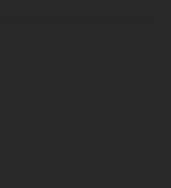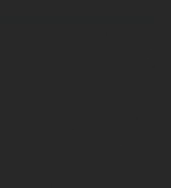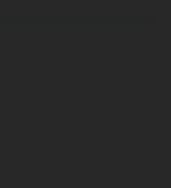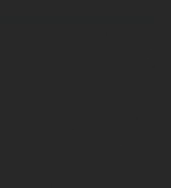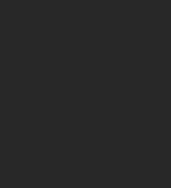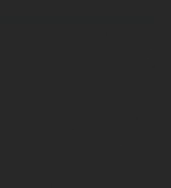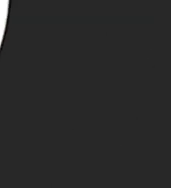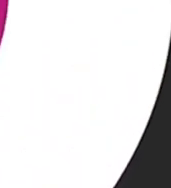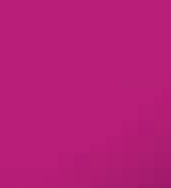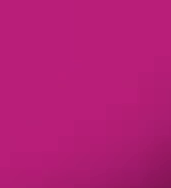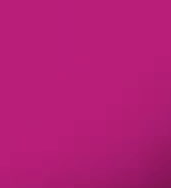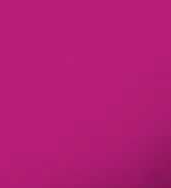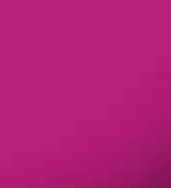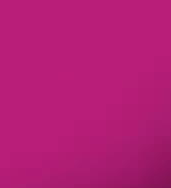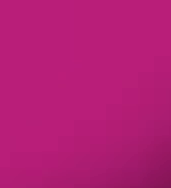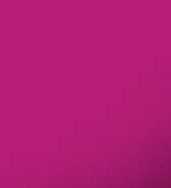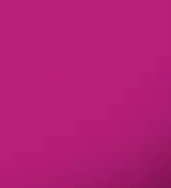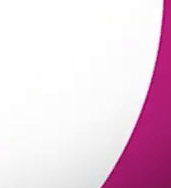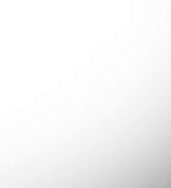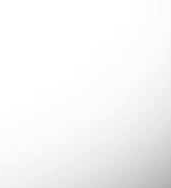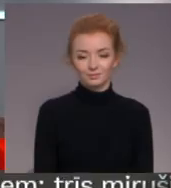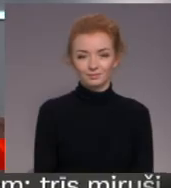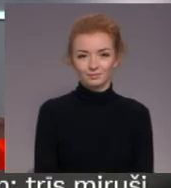Re, viss ēters ir te!